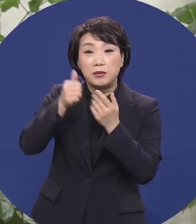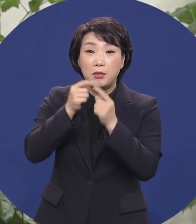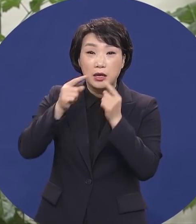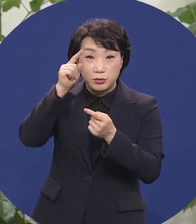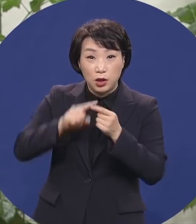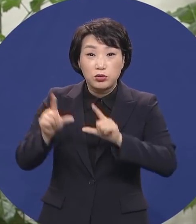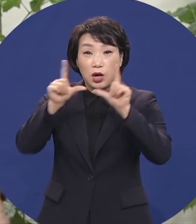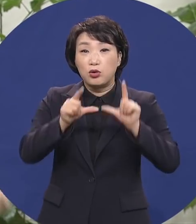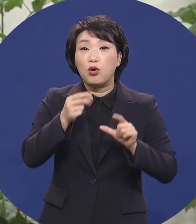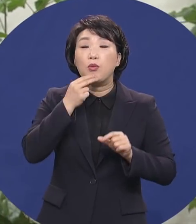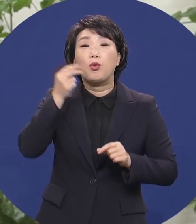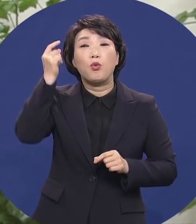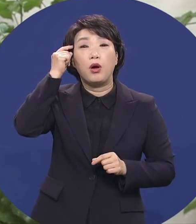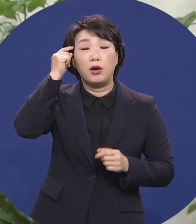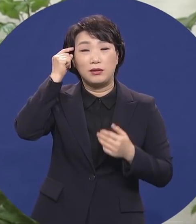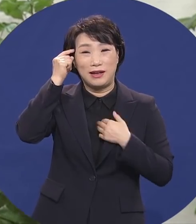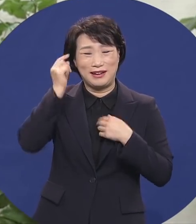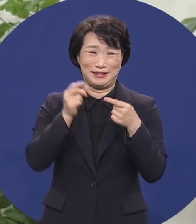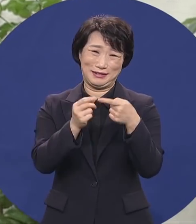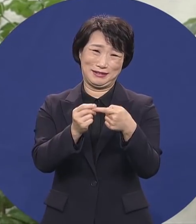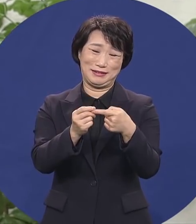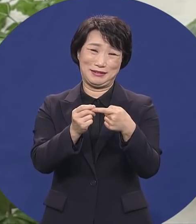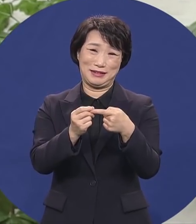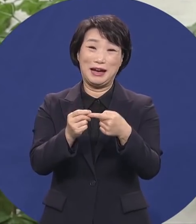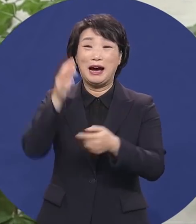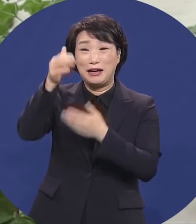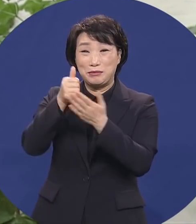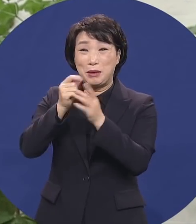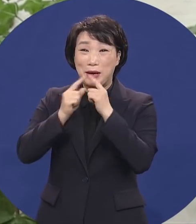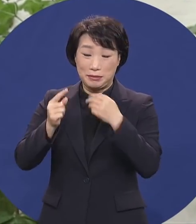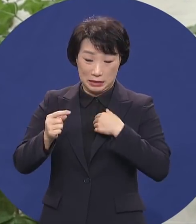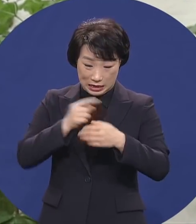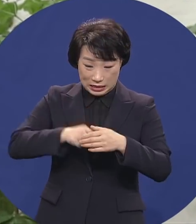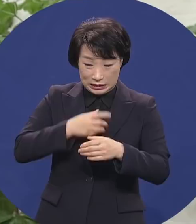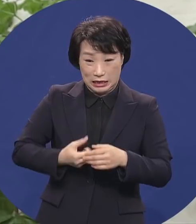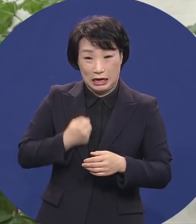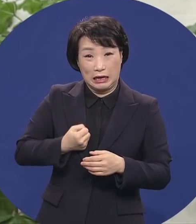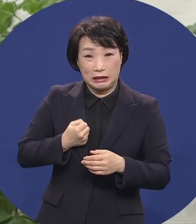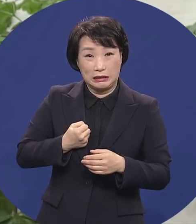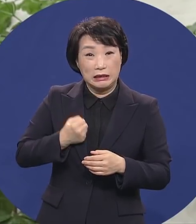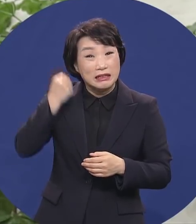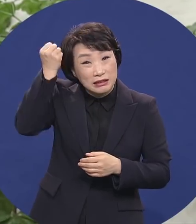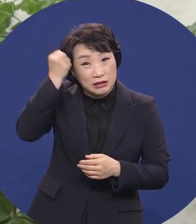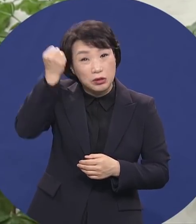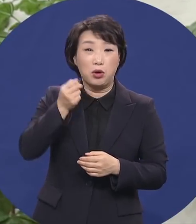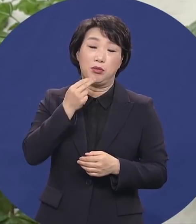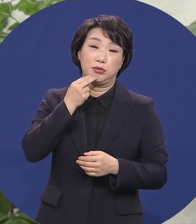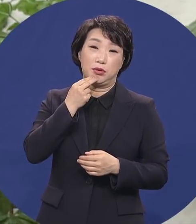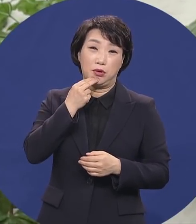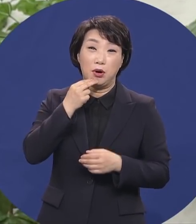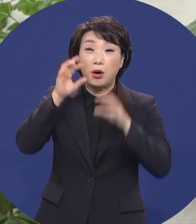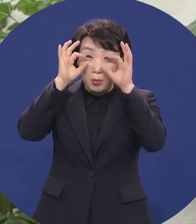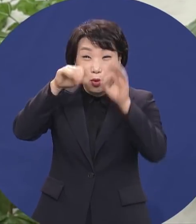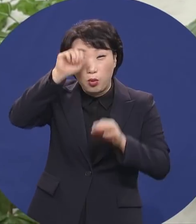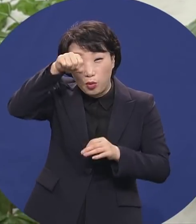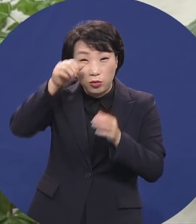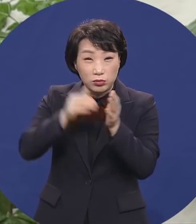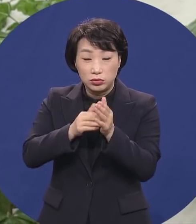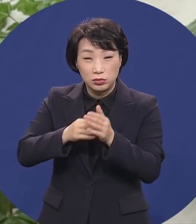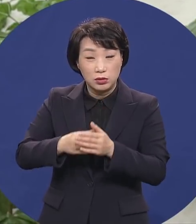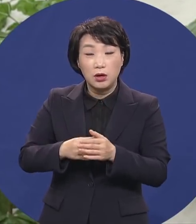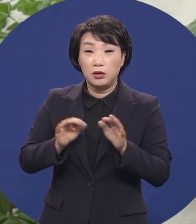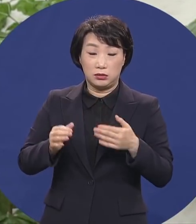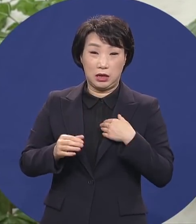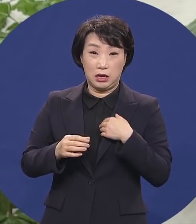살지 못하나? 첫째는 그 말씀이 내 안에 없어. 귀로 들었는데 없어.